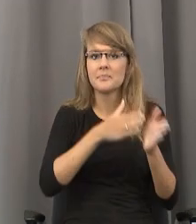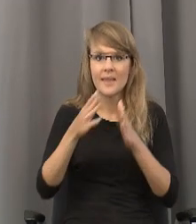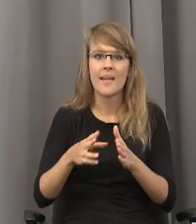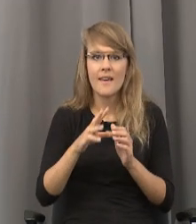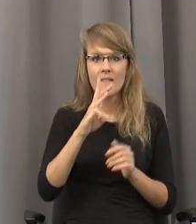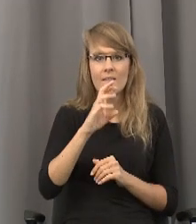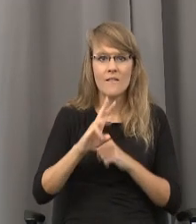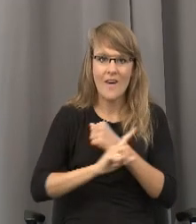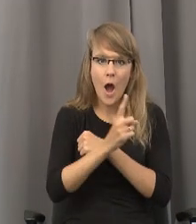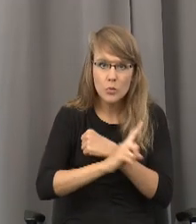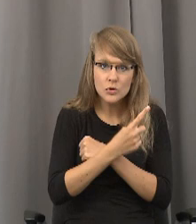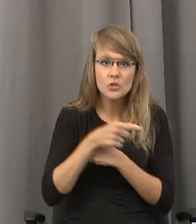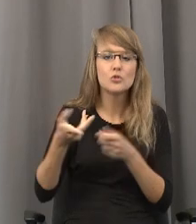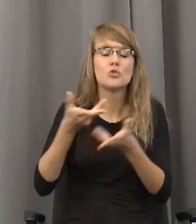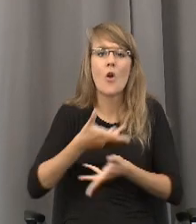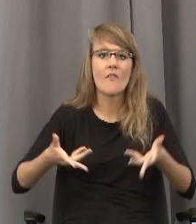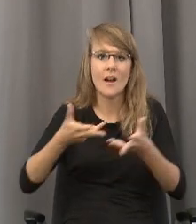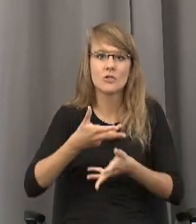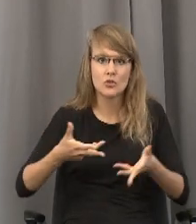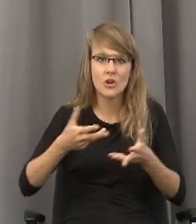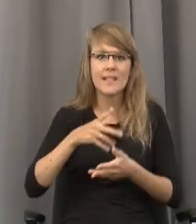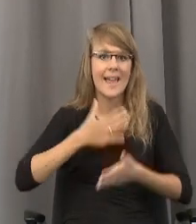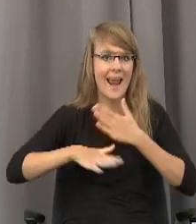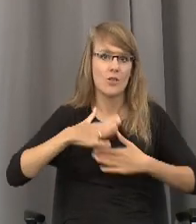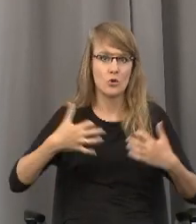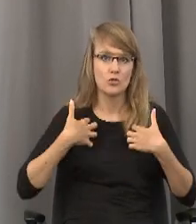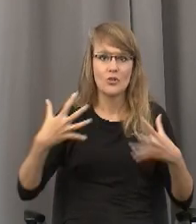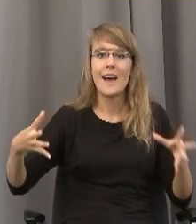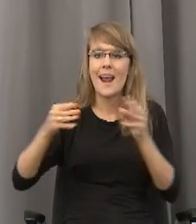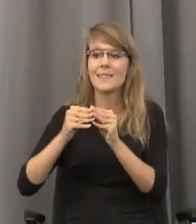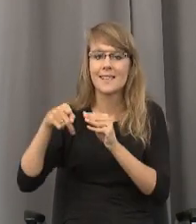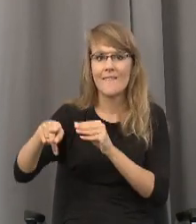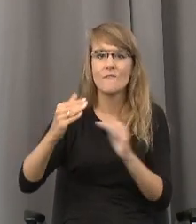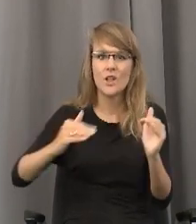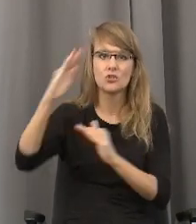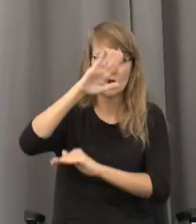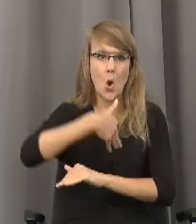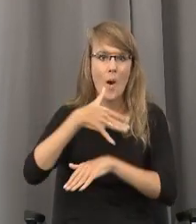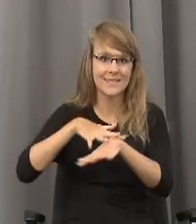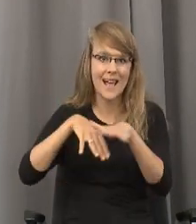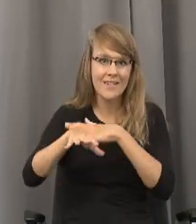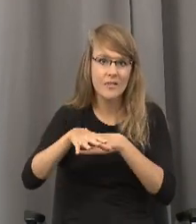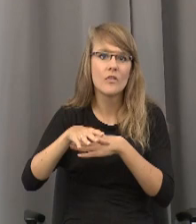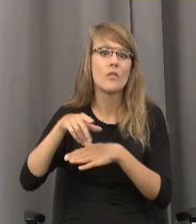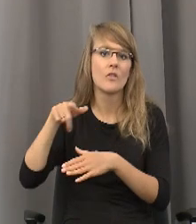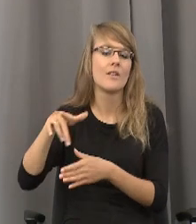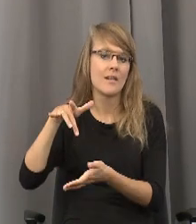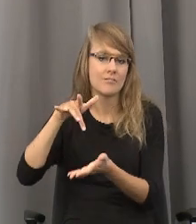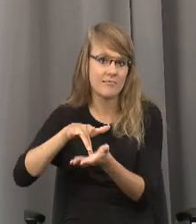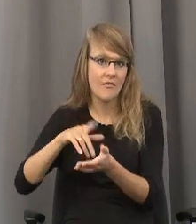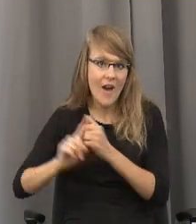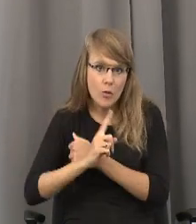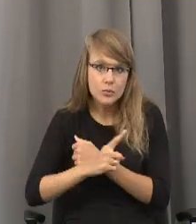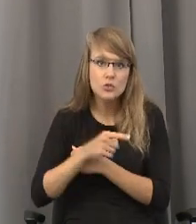Wałbrzychu Stowarzyszenie Radość Życia w partnerstwie z Wyższą Szkołą Zawodową w Wałbrzychu i gminą Wałbrzych